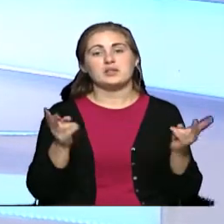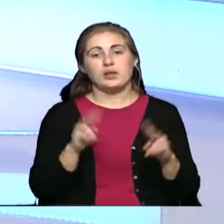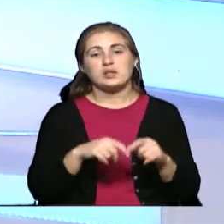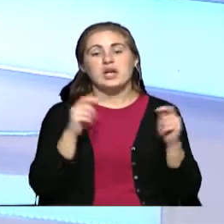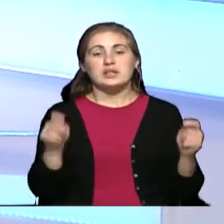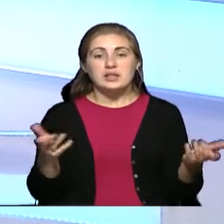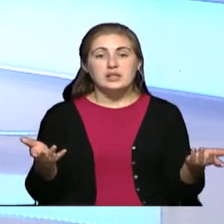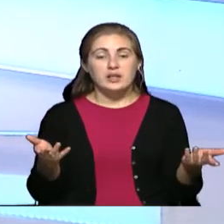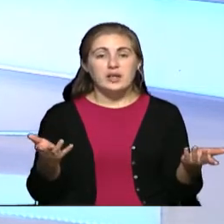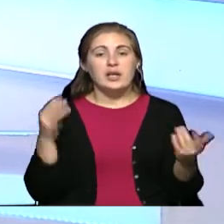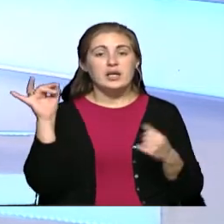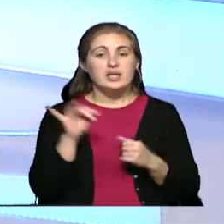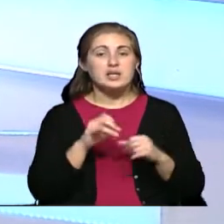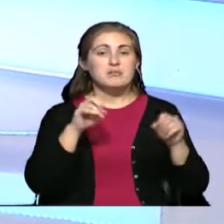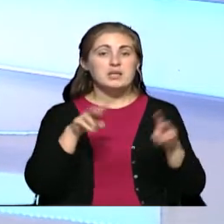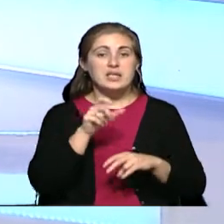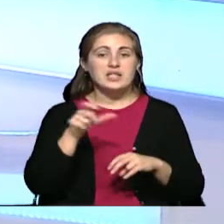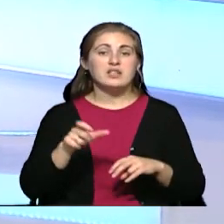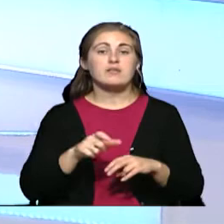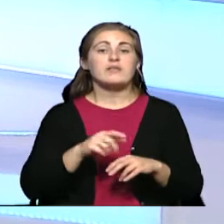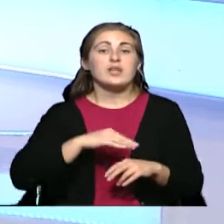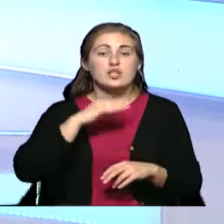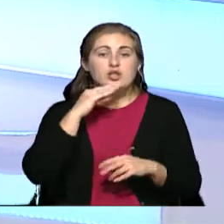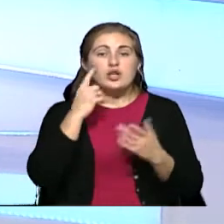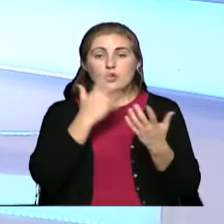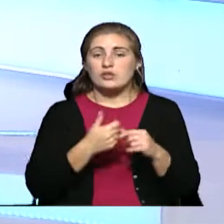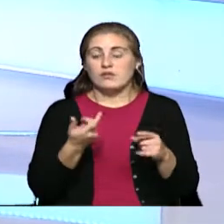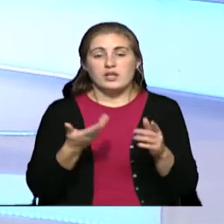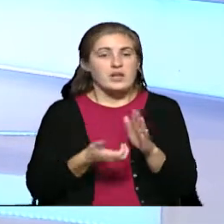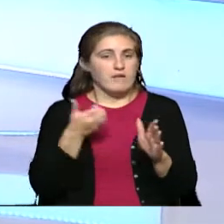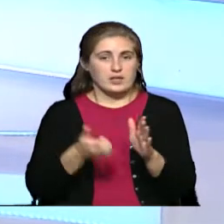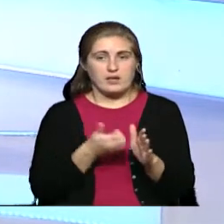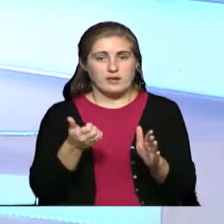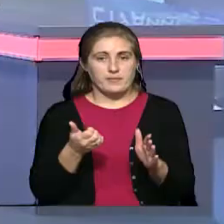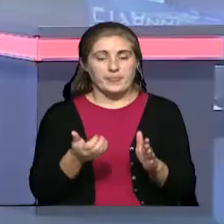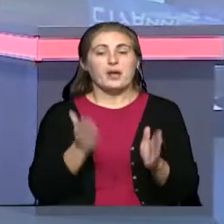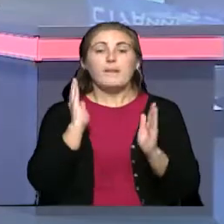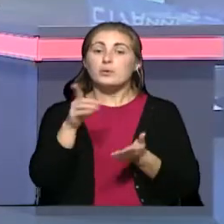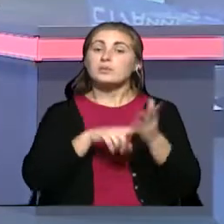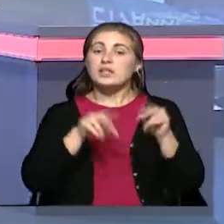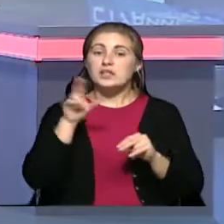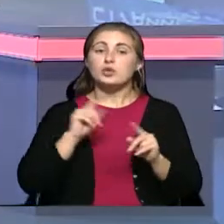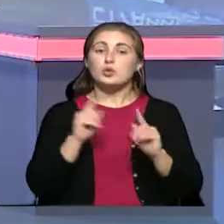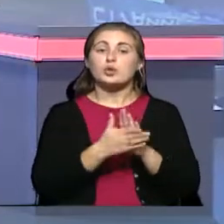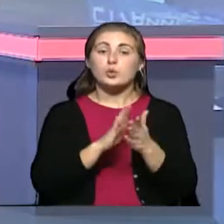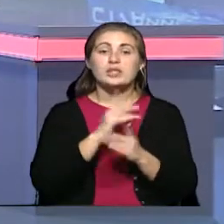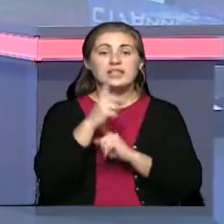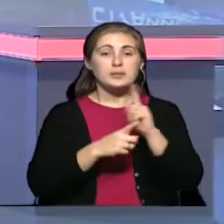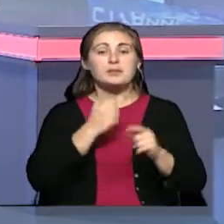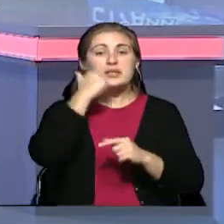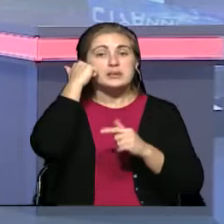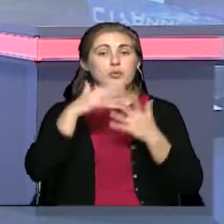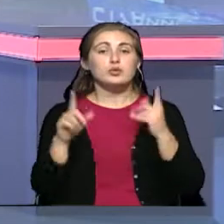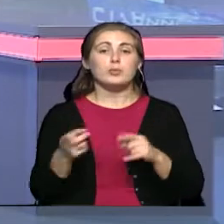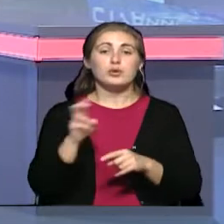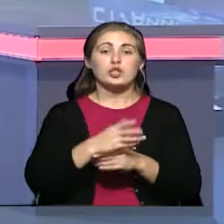открытым. Открытый. И специалистов достаточного количества явно не хватает. Ну, будем надеяться, что ситуация все-таки изменится. Спасибо, что